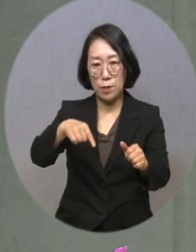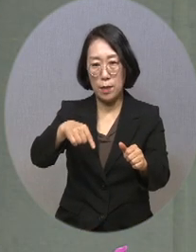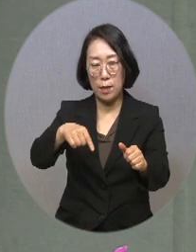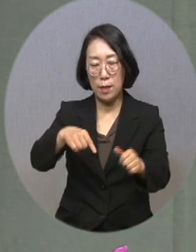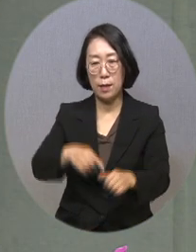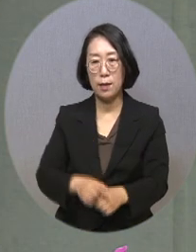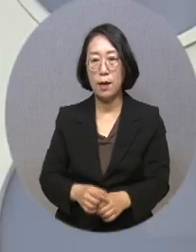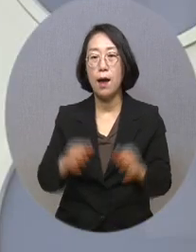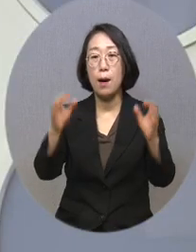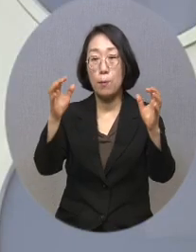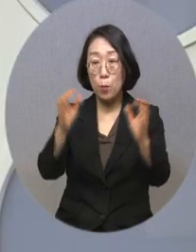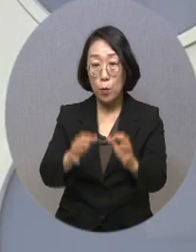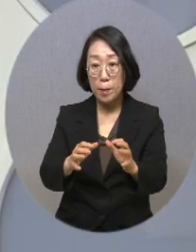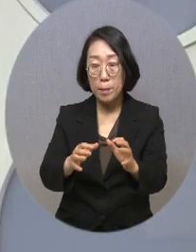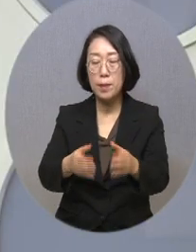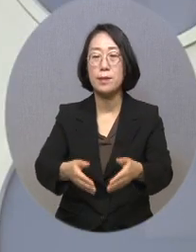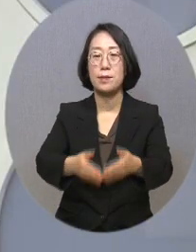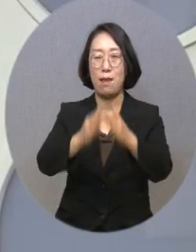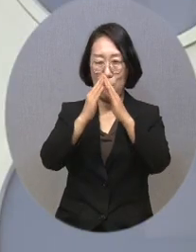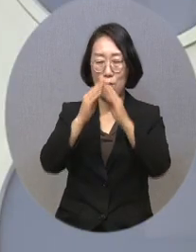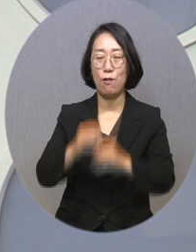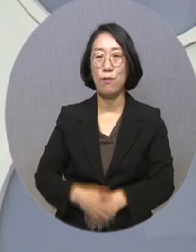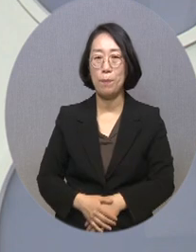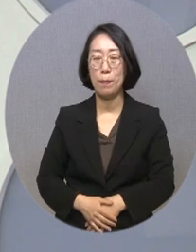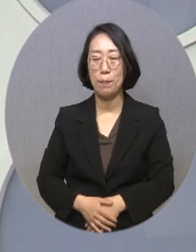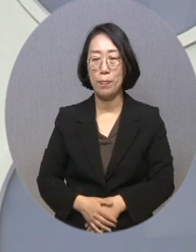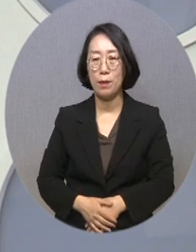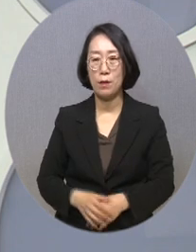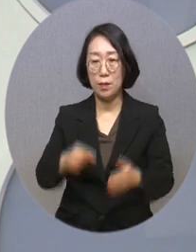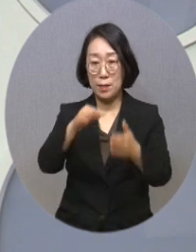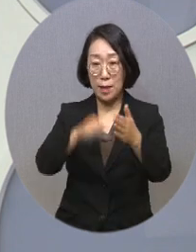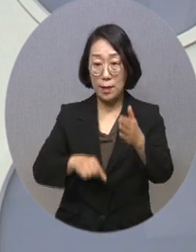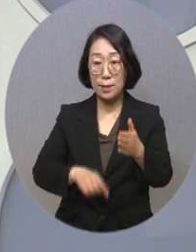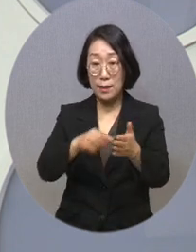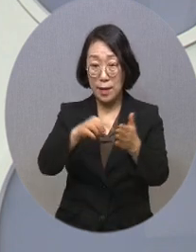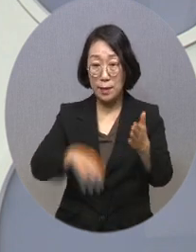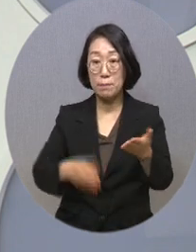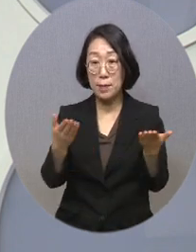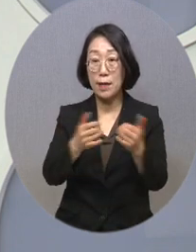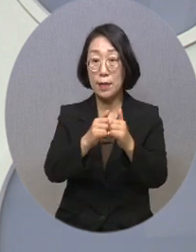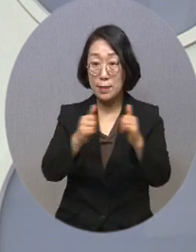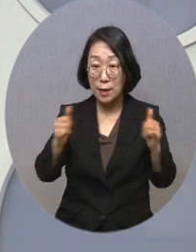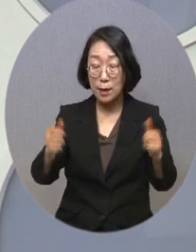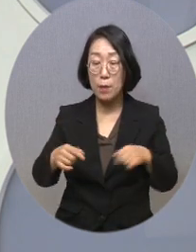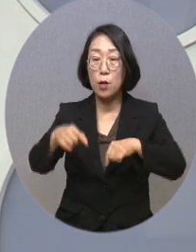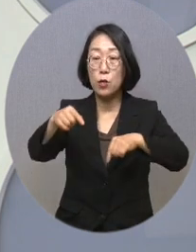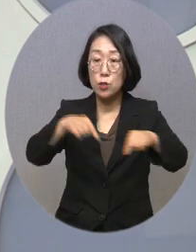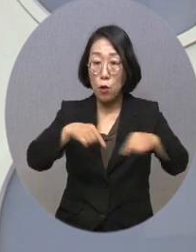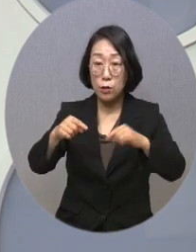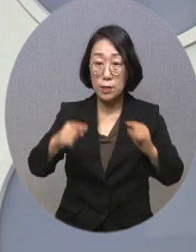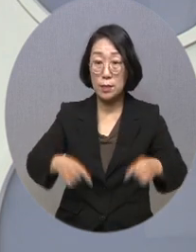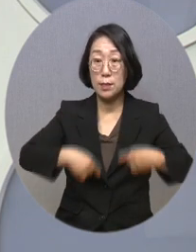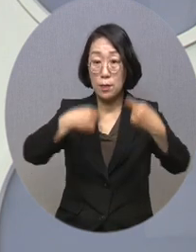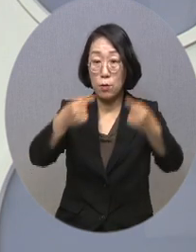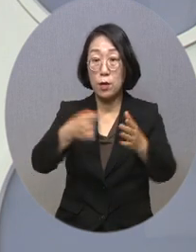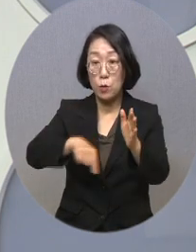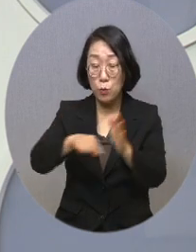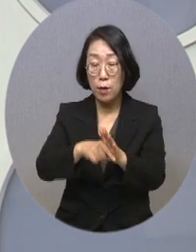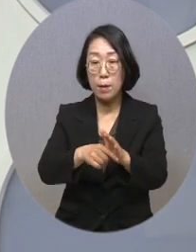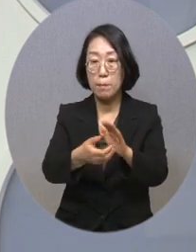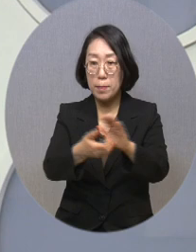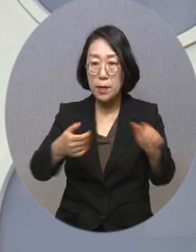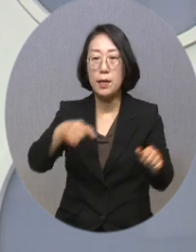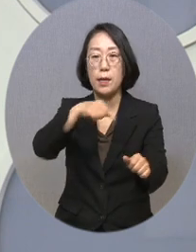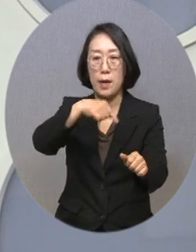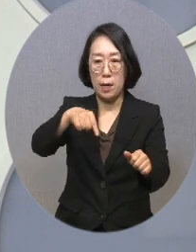아이고. 예, 그래서 예. 정치 지도자 아카데미에서 이제 하는 이런 부분들은 지역이나 국가 국민을